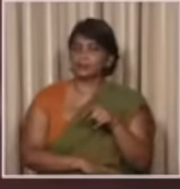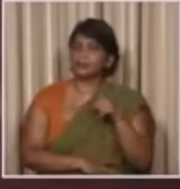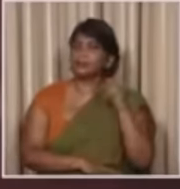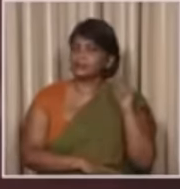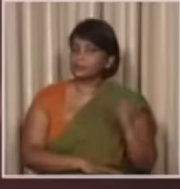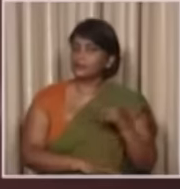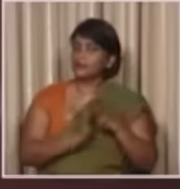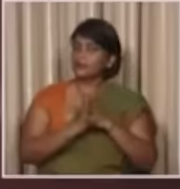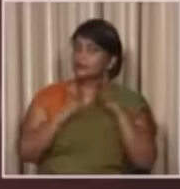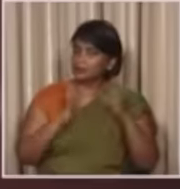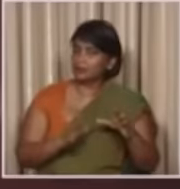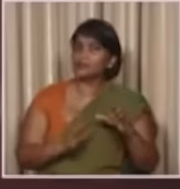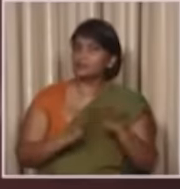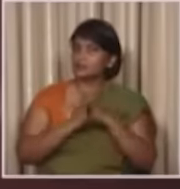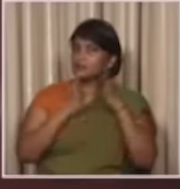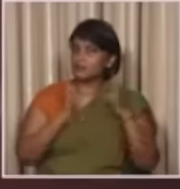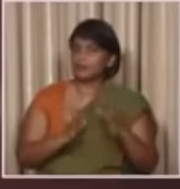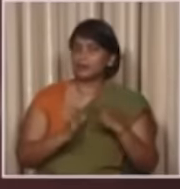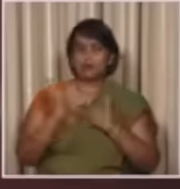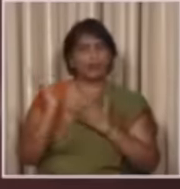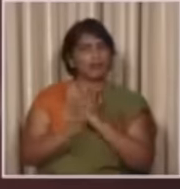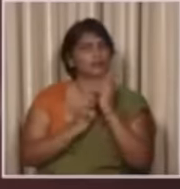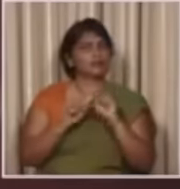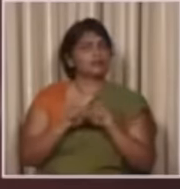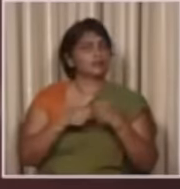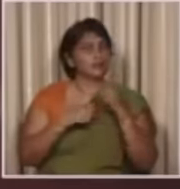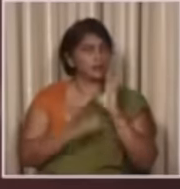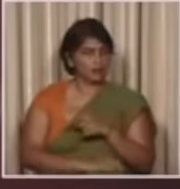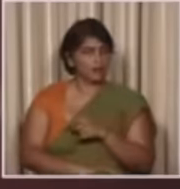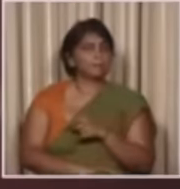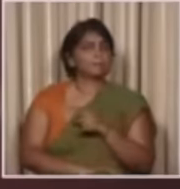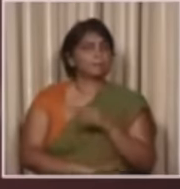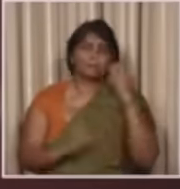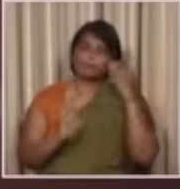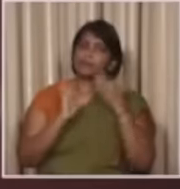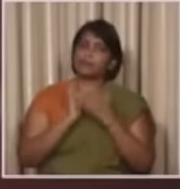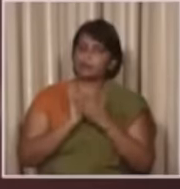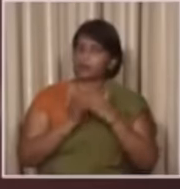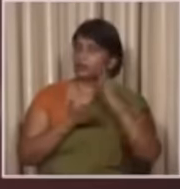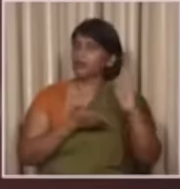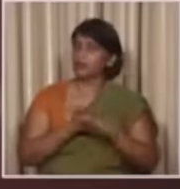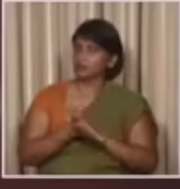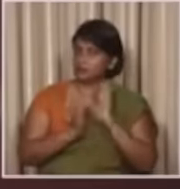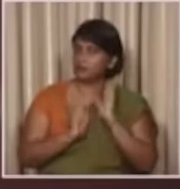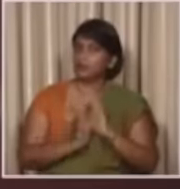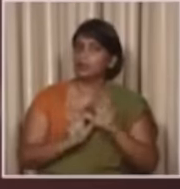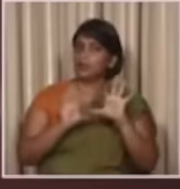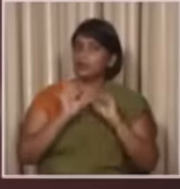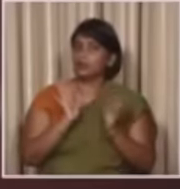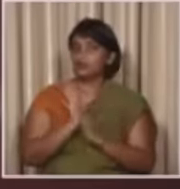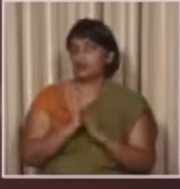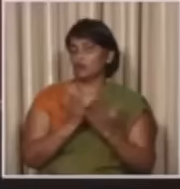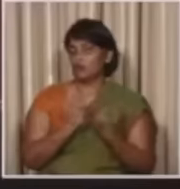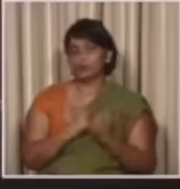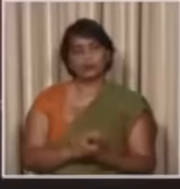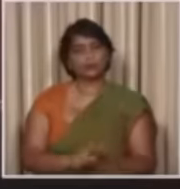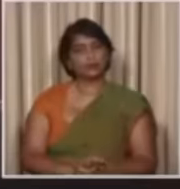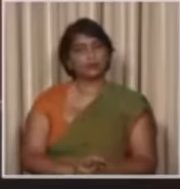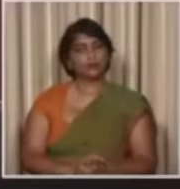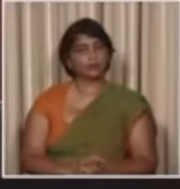මෙතන බලපතල වරප්‍රසාද කඩවීමක් තියෙනවා. මේ සම්බන්ධයෙන් සාධාරණයක් කිරු කරලා දෙන්න සිලෙක්ට් කමිටියක් අත්‍යවශ්‍යයි.